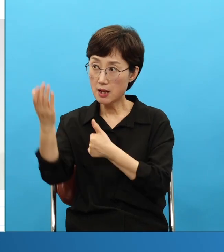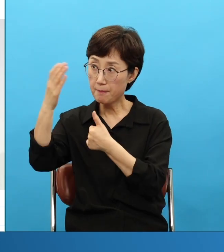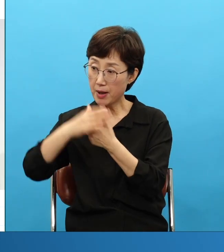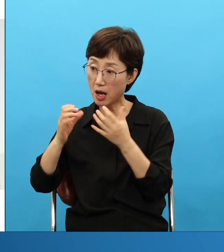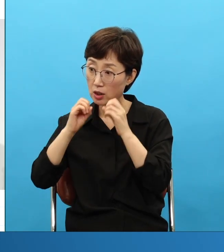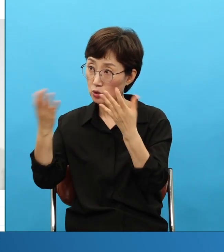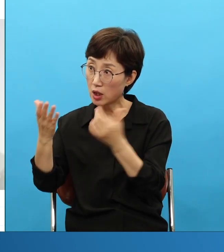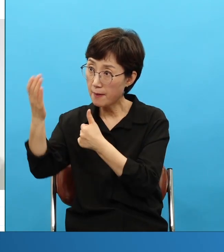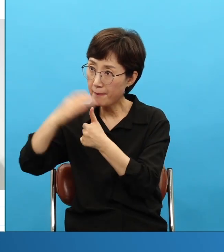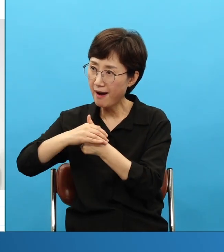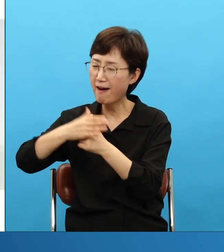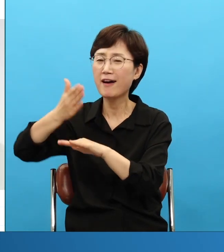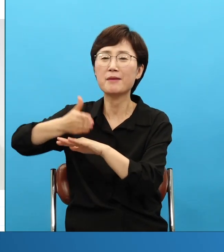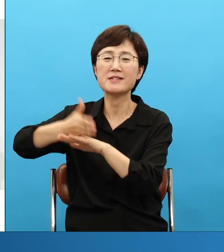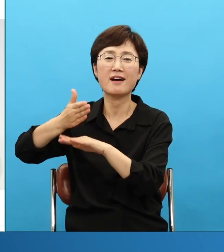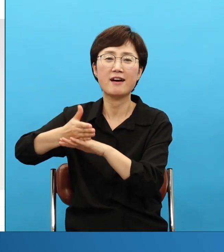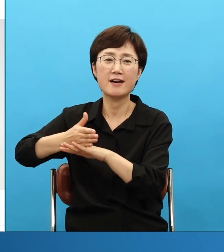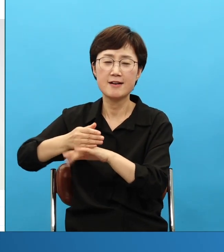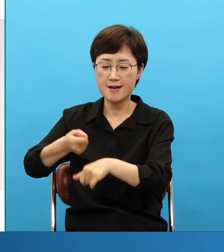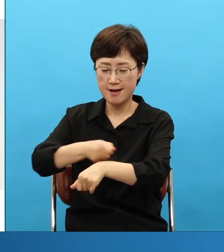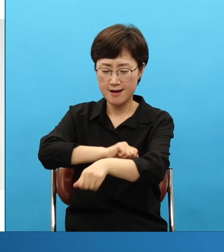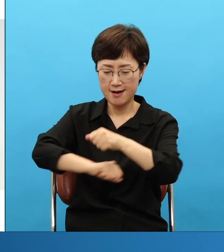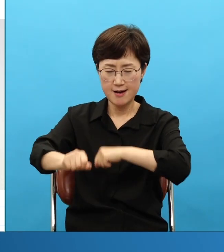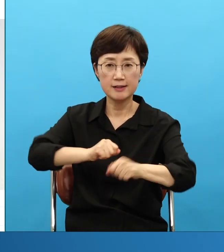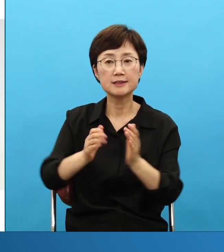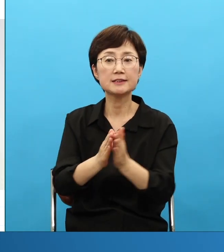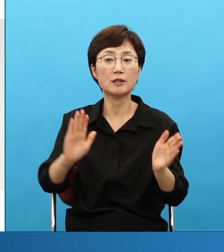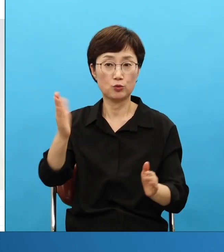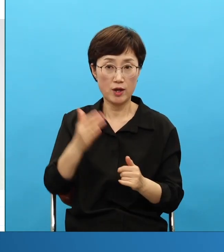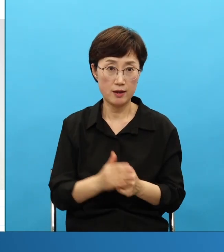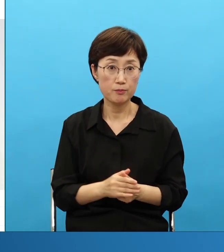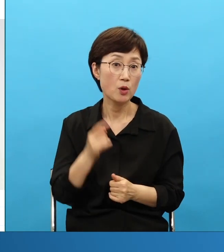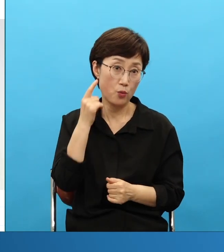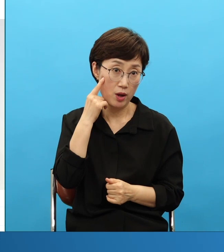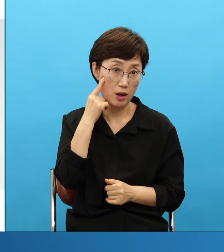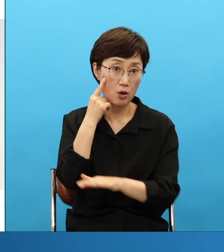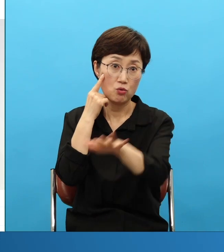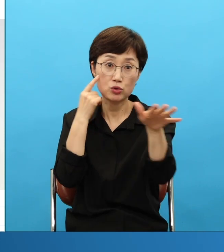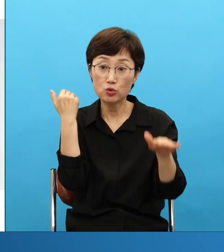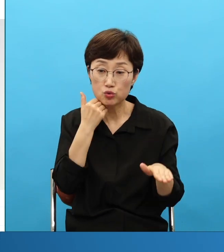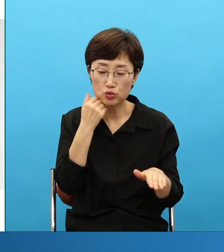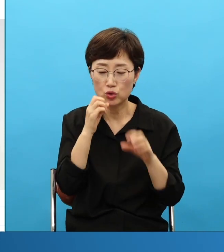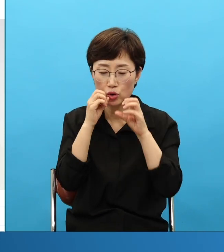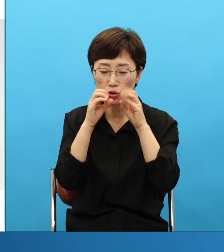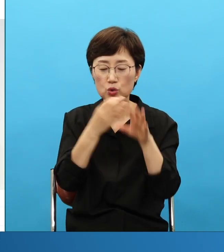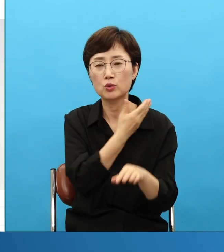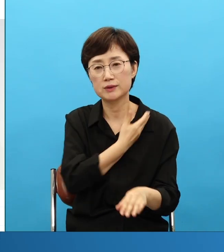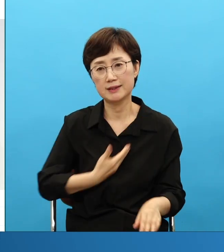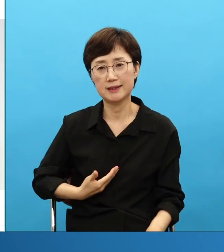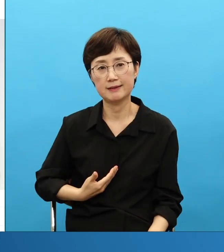수밖에 없는 거죠. 왜냐하면 우리는 전도 제자로 가야 되기 때문에.